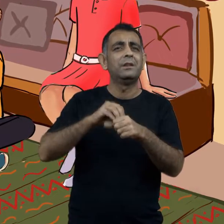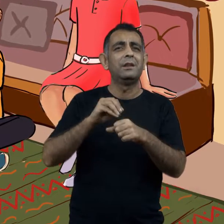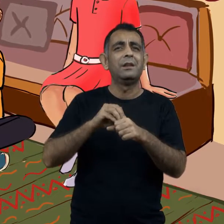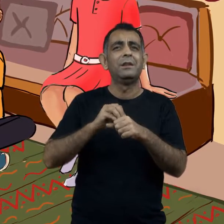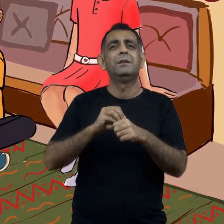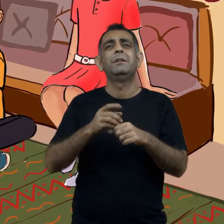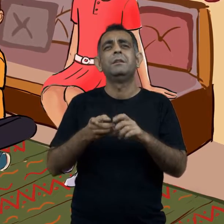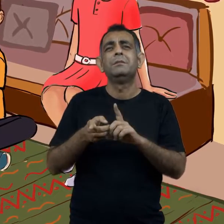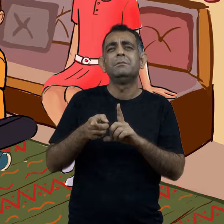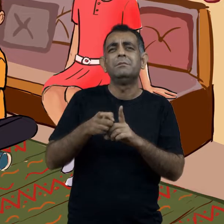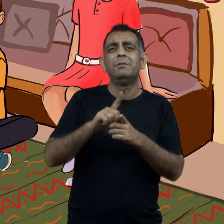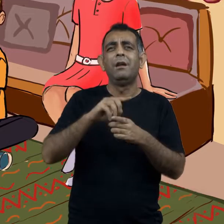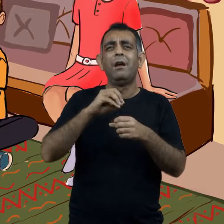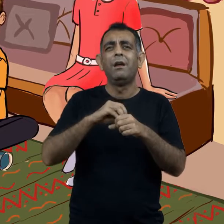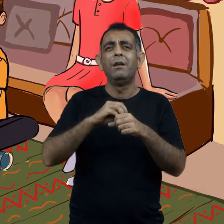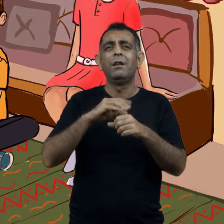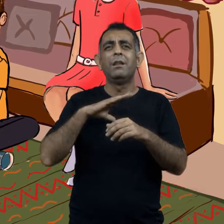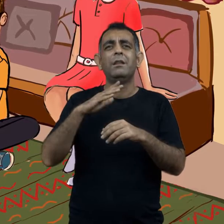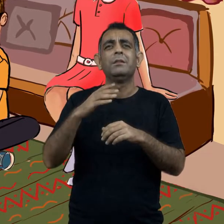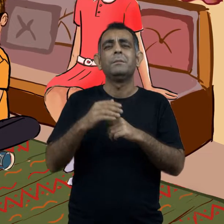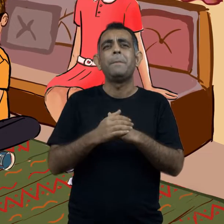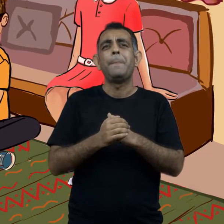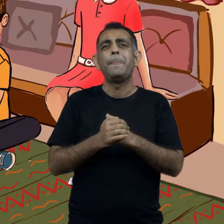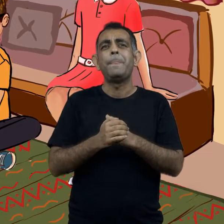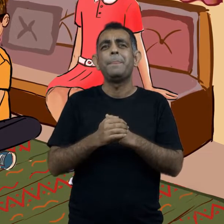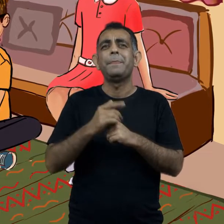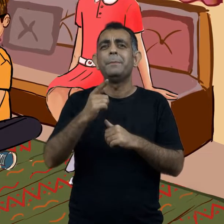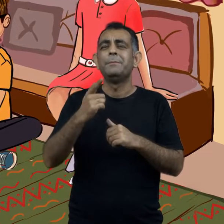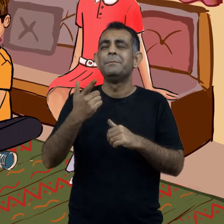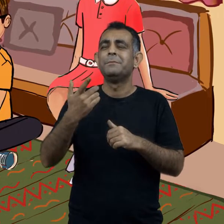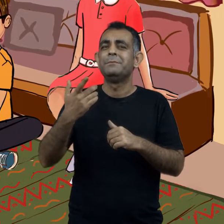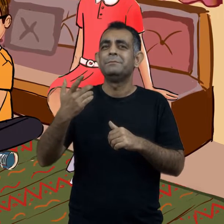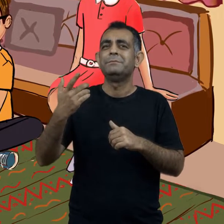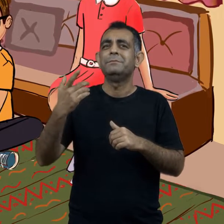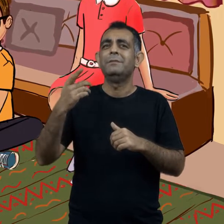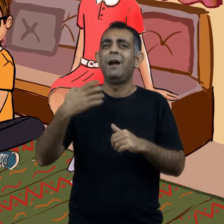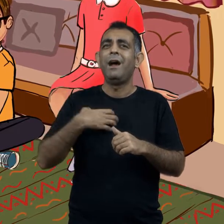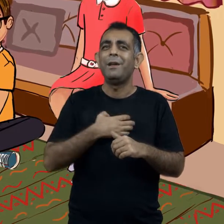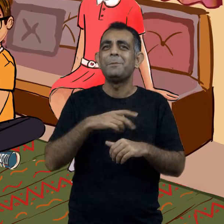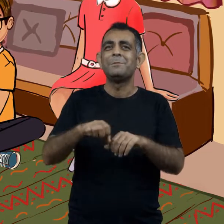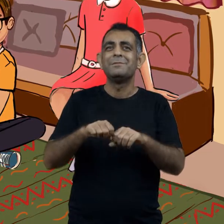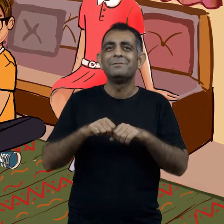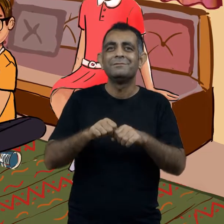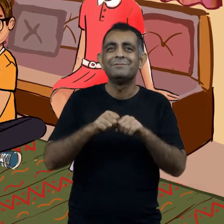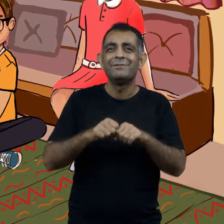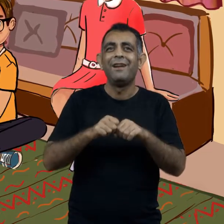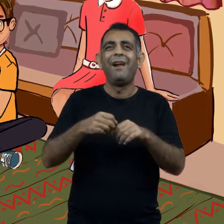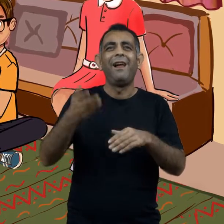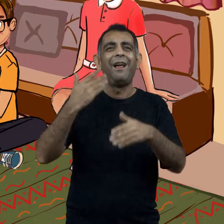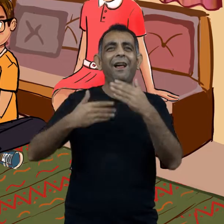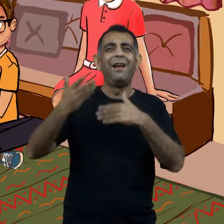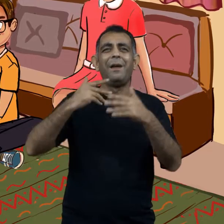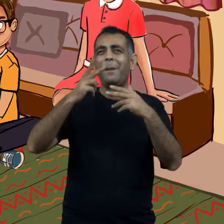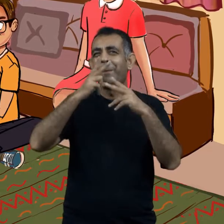kalbur saman içinde, pireler berber iken, develer tellal iken, ben anamın beşiğini